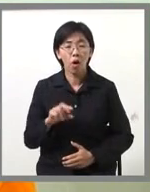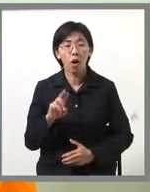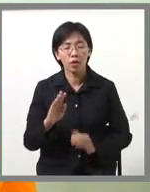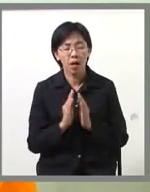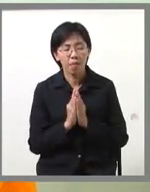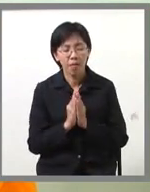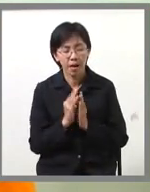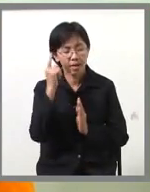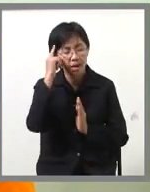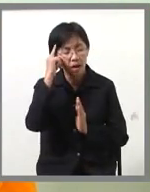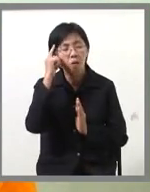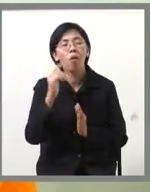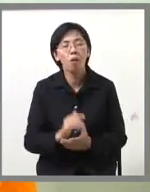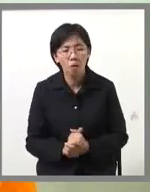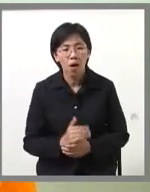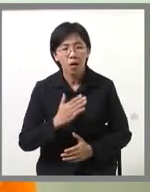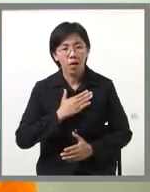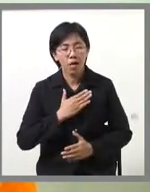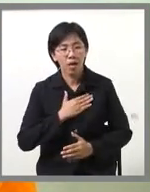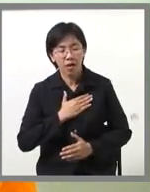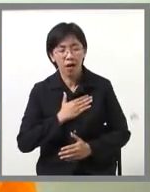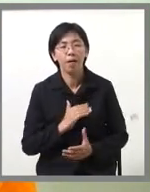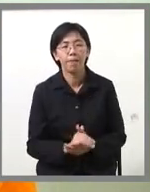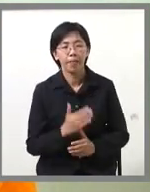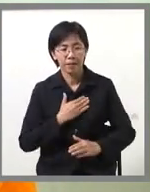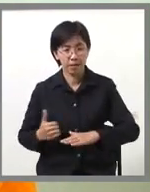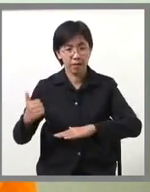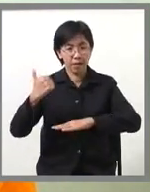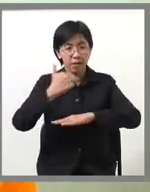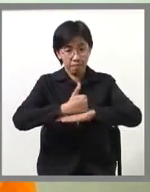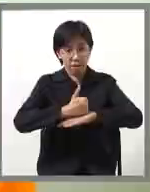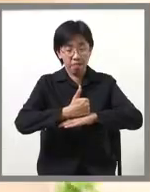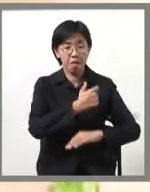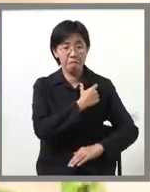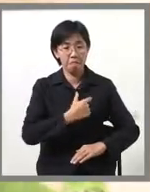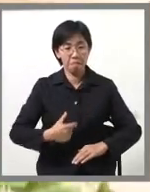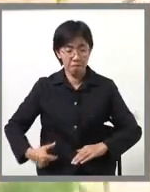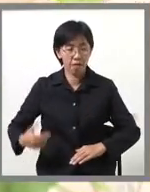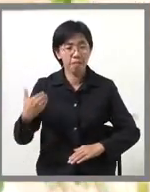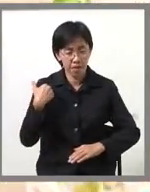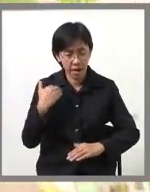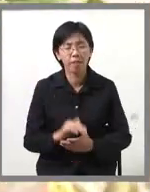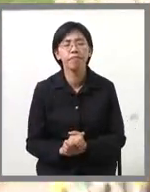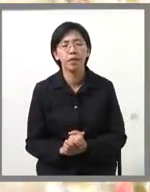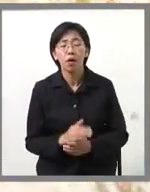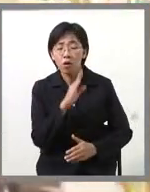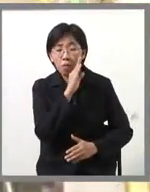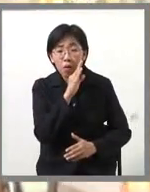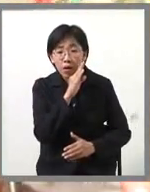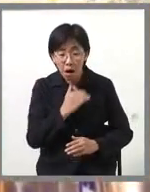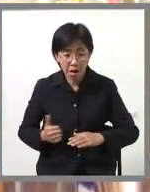ามีบุญวาสนาจะได้ขึ้นครองราชสมบัติก็จะกลับม